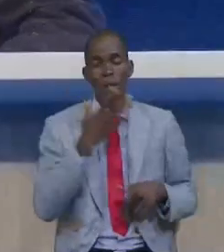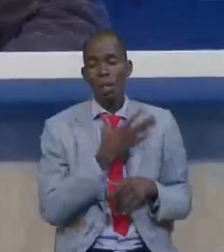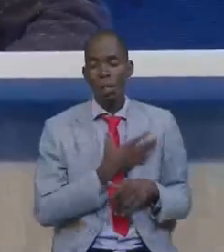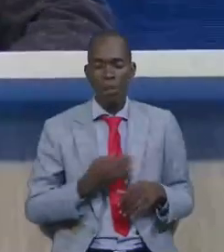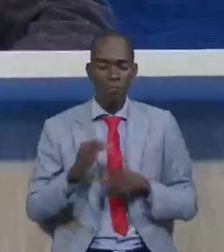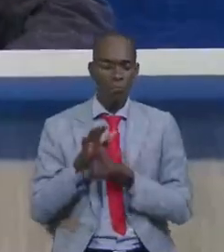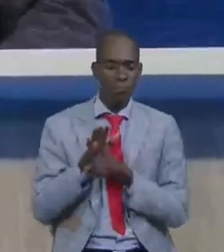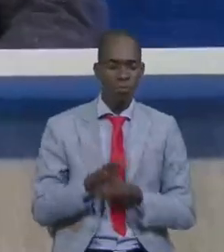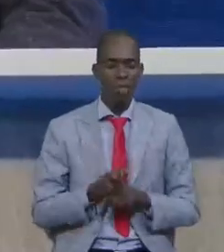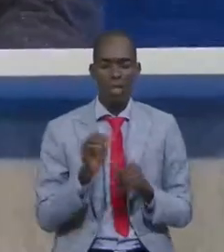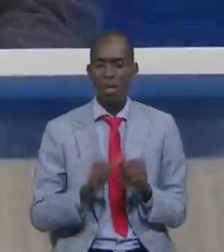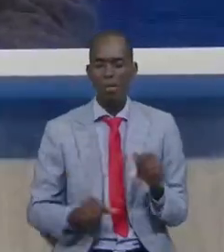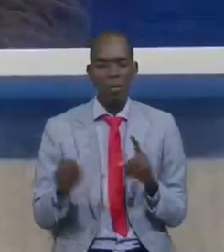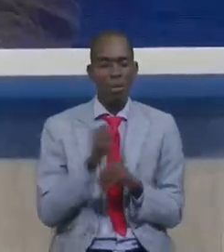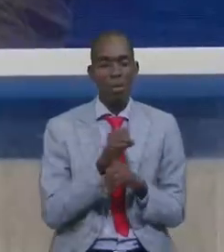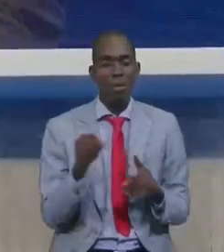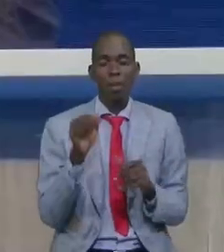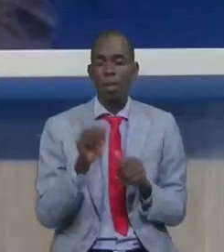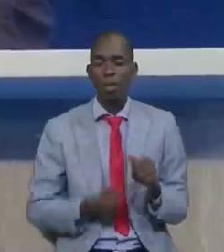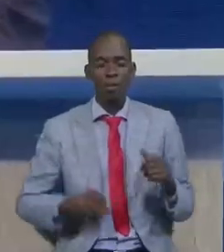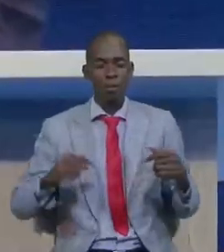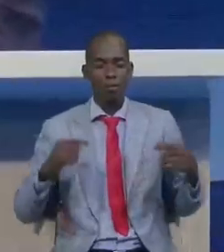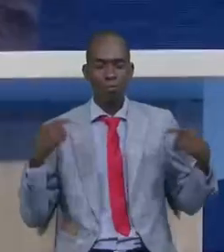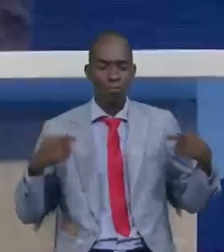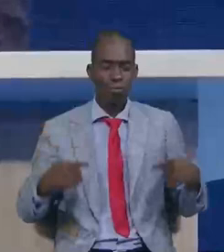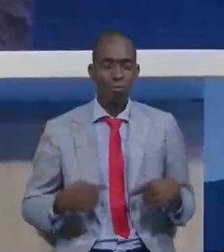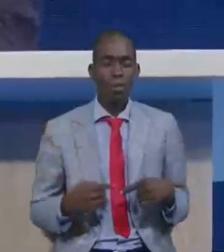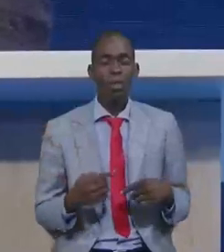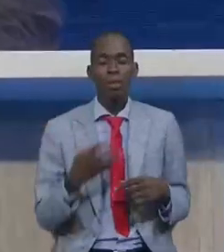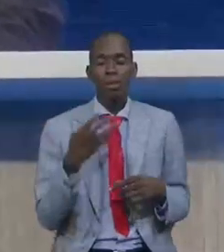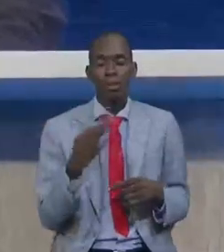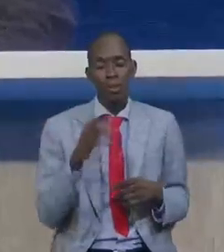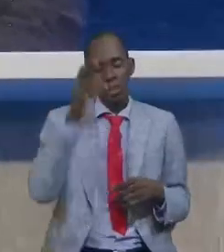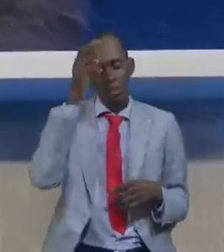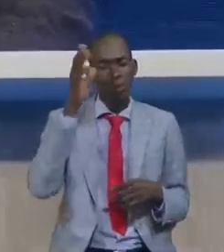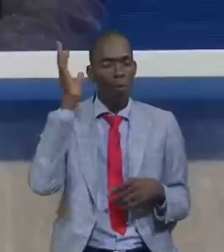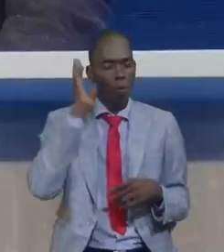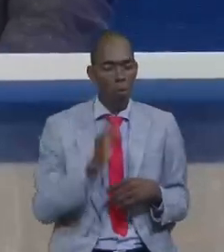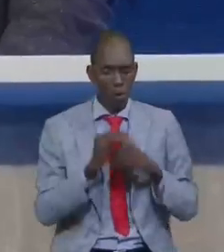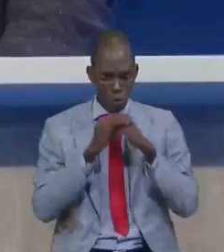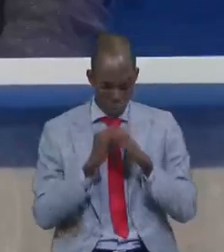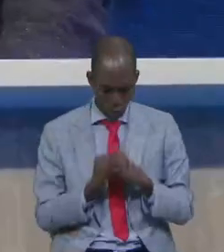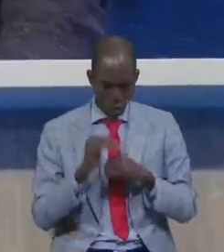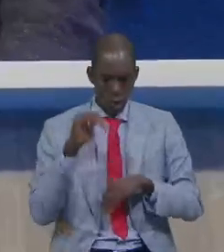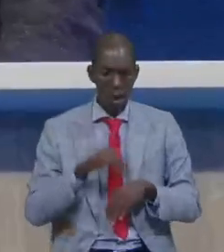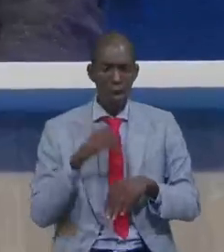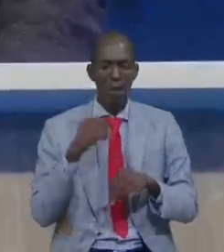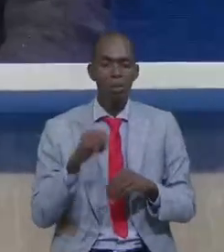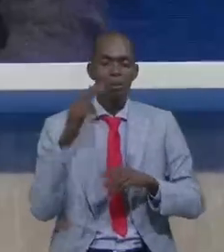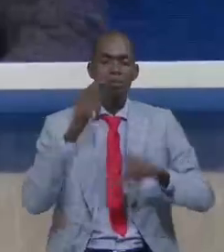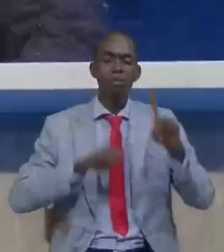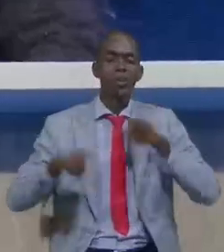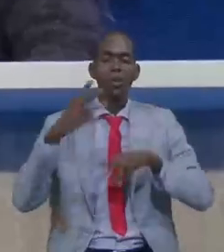toute attaque, toute affliction fléchira à la mention du nom de Jésus ce soir. au nom